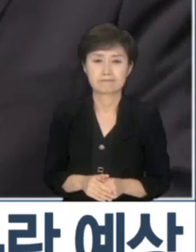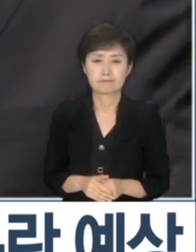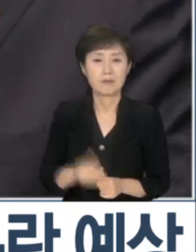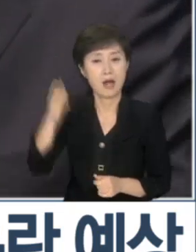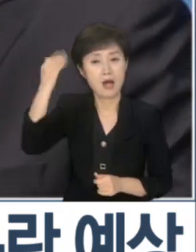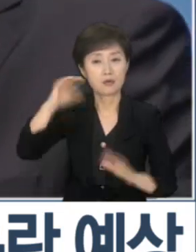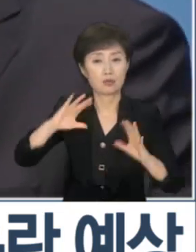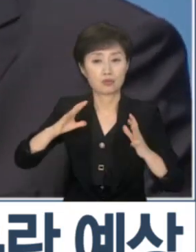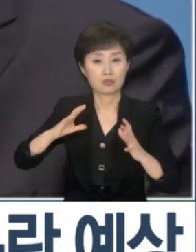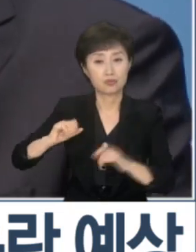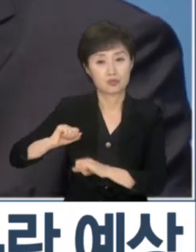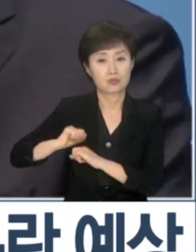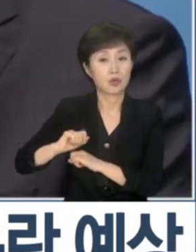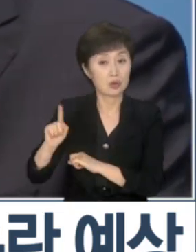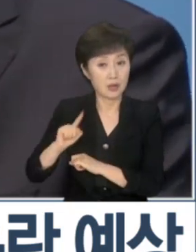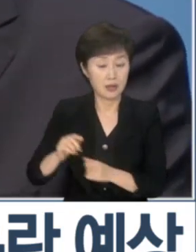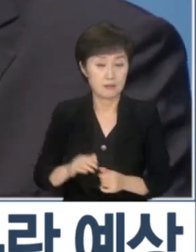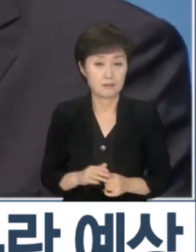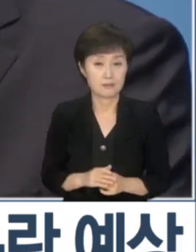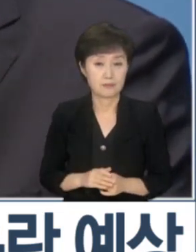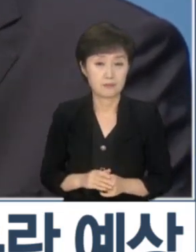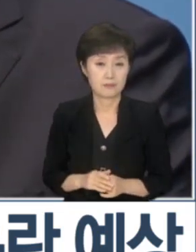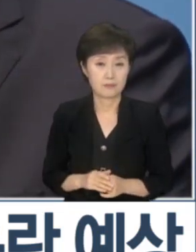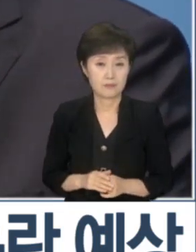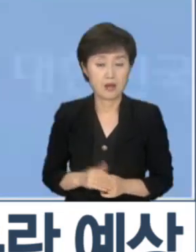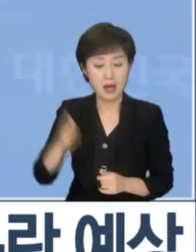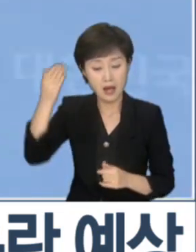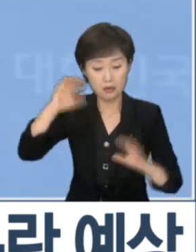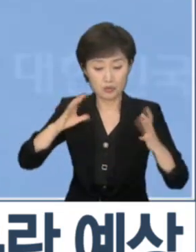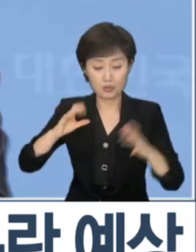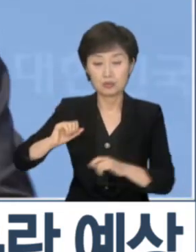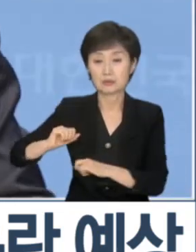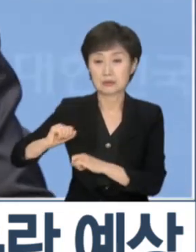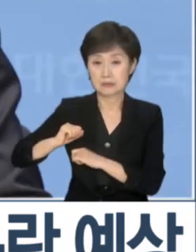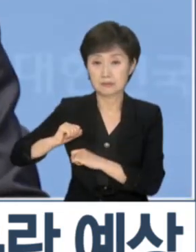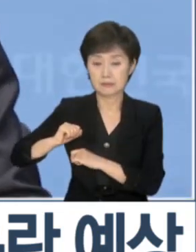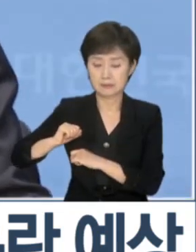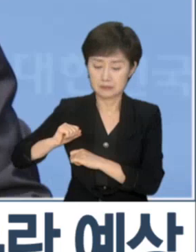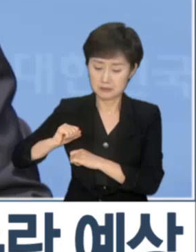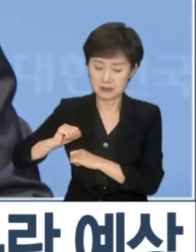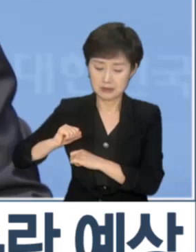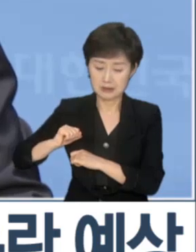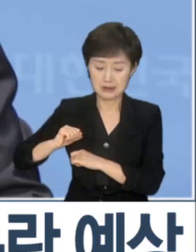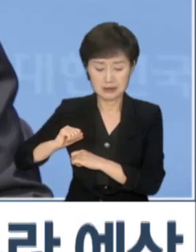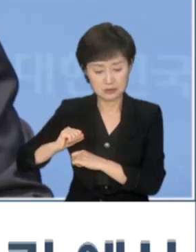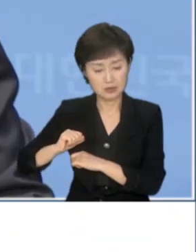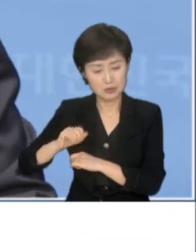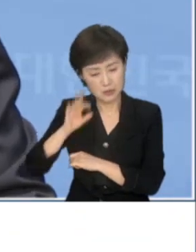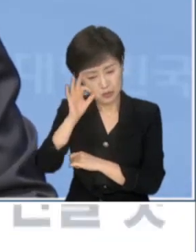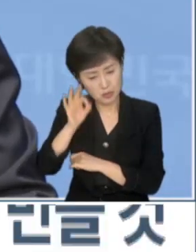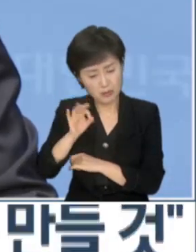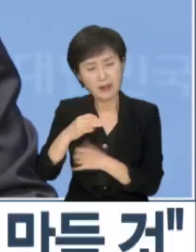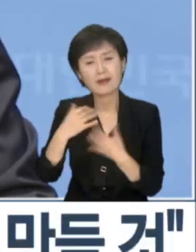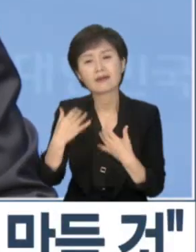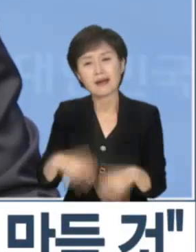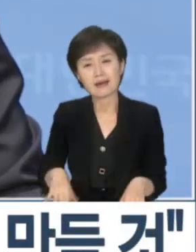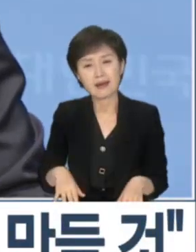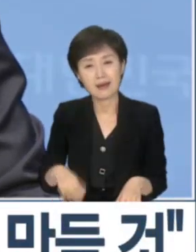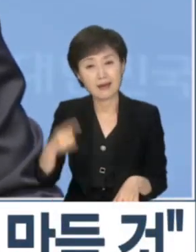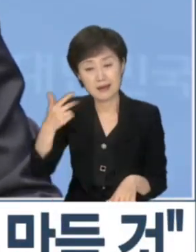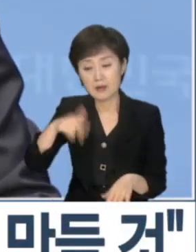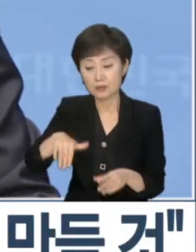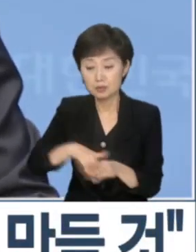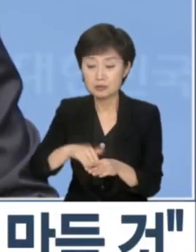우리 군대가 사실상 누가 봐도 굉장히 좀 지난 5년을 지나면서 허약해진 거 아니냐 하는 부분에 대해서